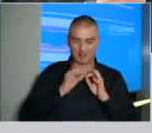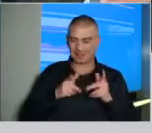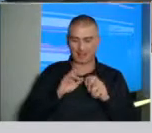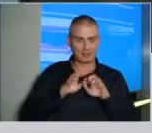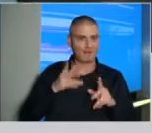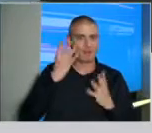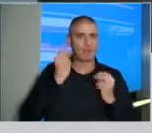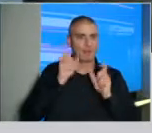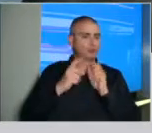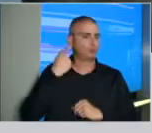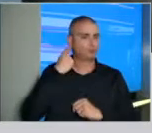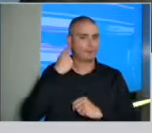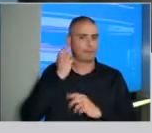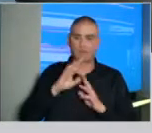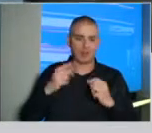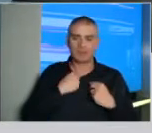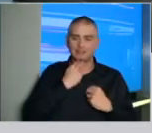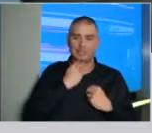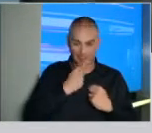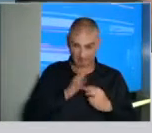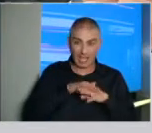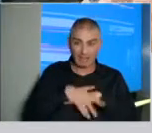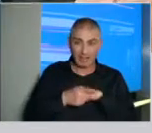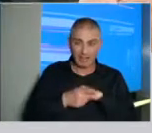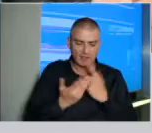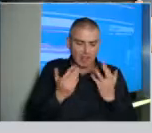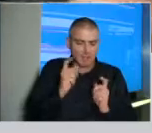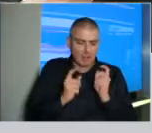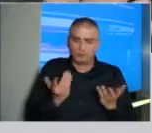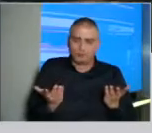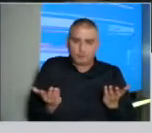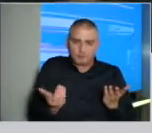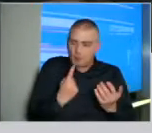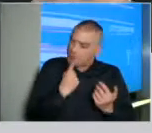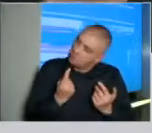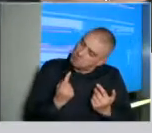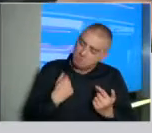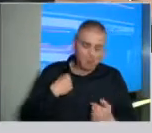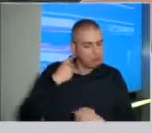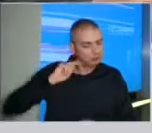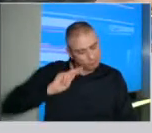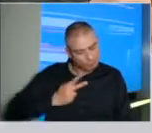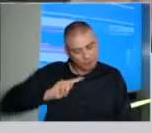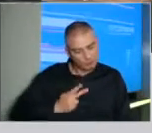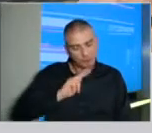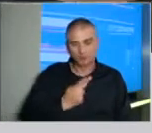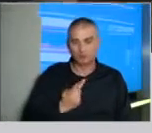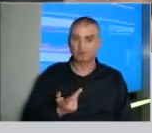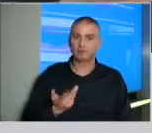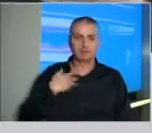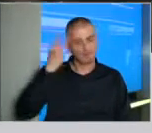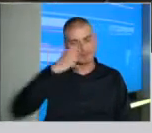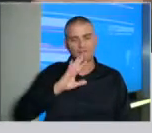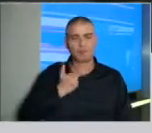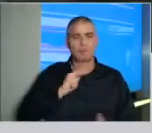שהרבה מאוד אנשים שומעים בכלל בלי סאונד, זה אפקטיבי? כמה אנשים אומרים, בוא נה, אני אשמע את זה שוב ושוב ושוב, ואבין